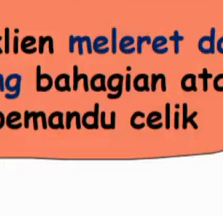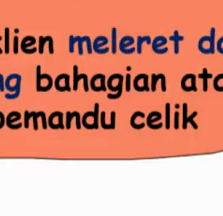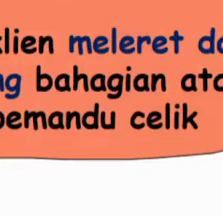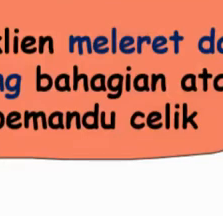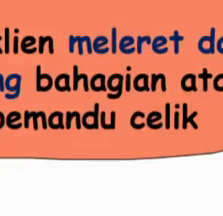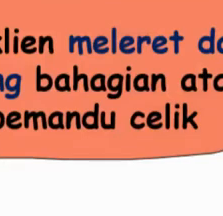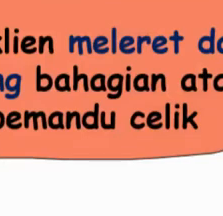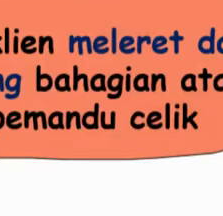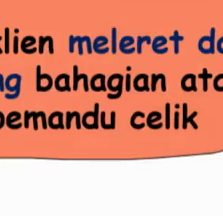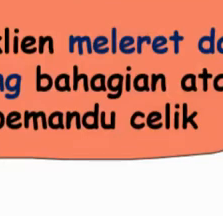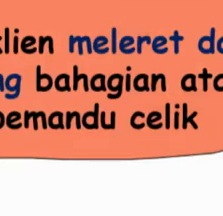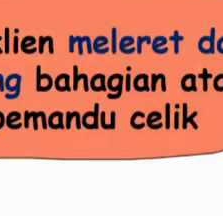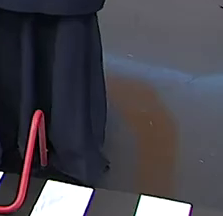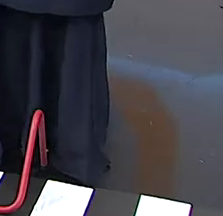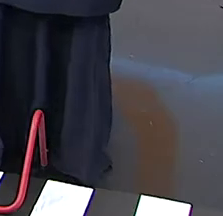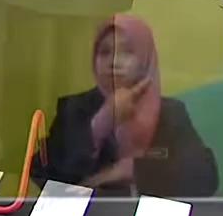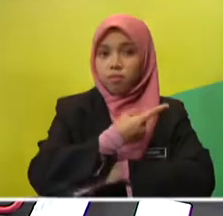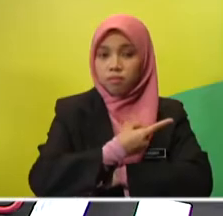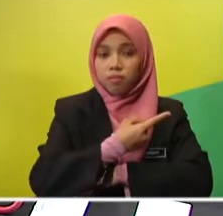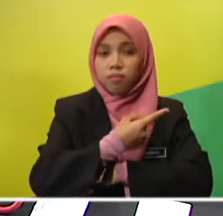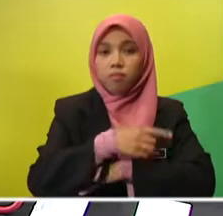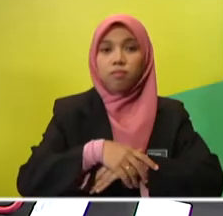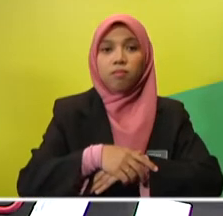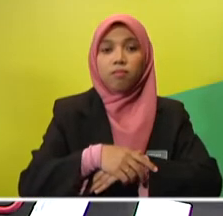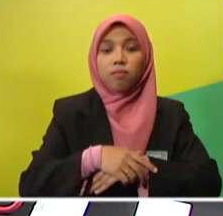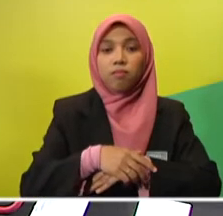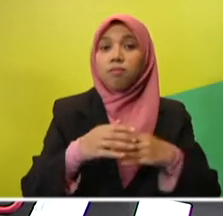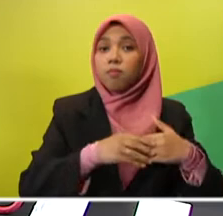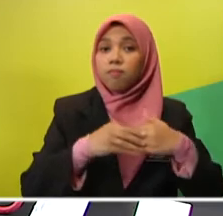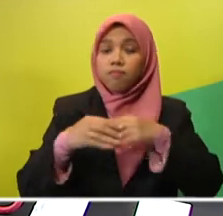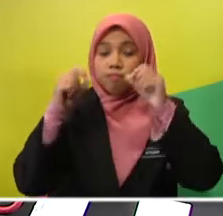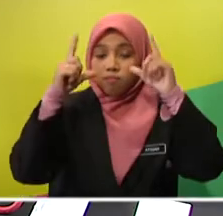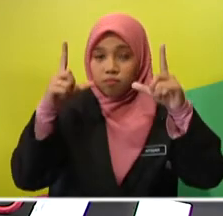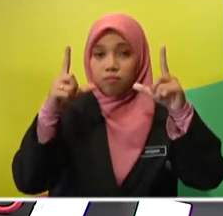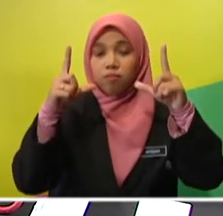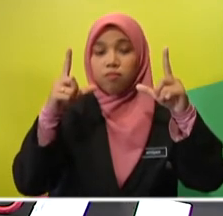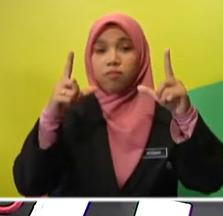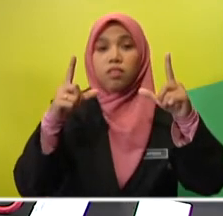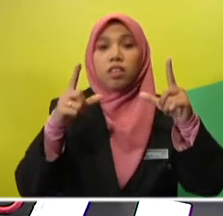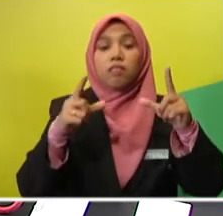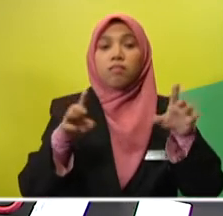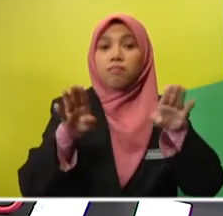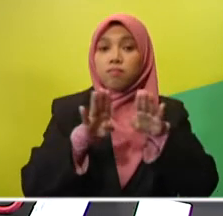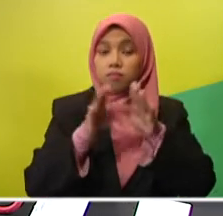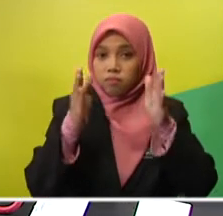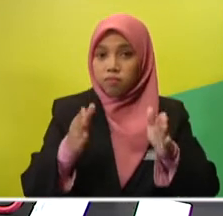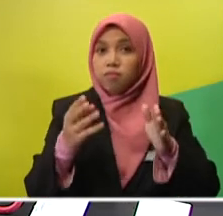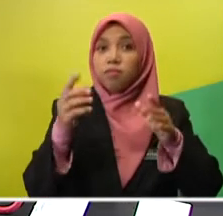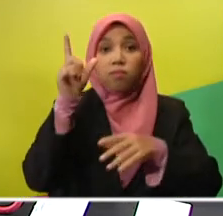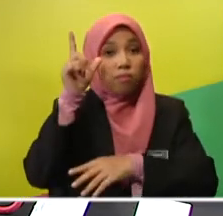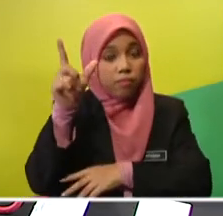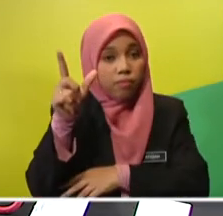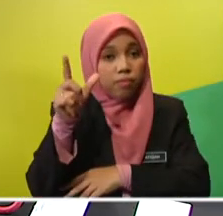ini, saya menggunakan istilah pemandu celik tu merujuk kepada kita yang celik. Manakala klien merujuk